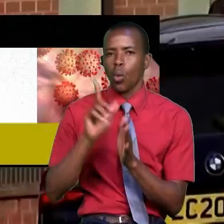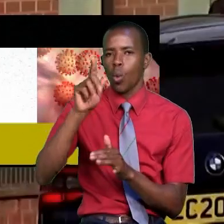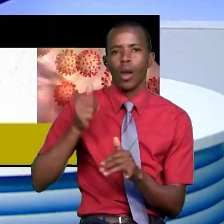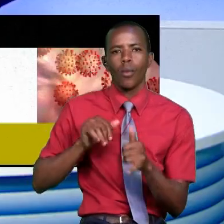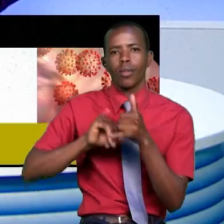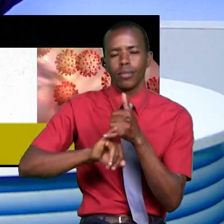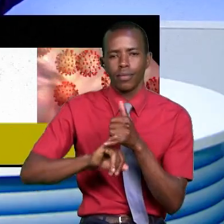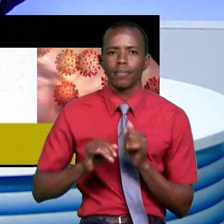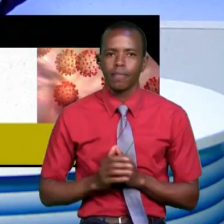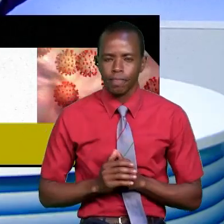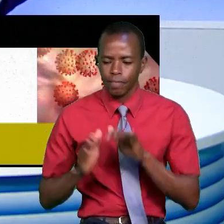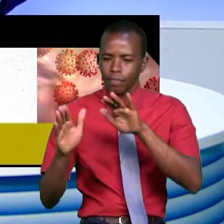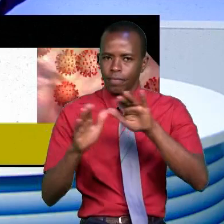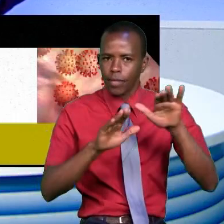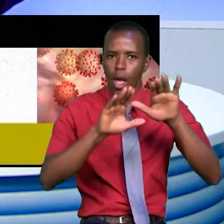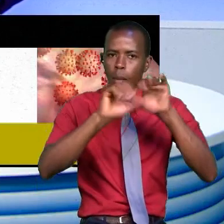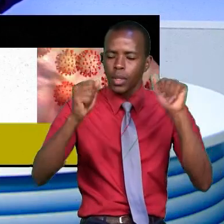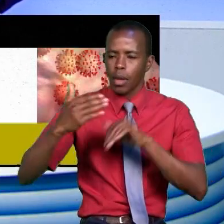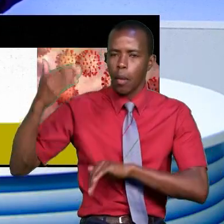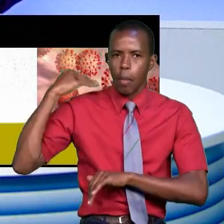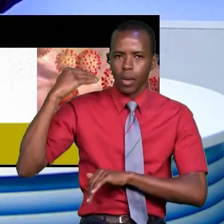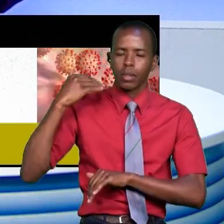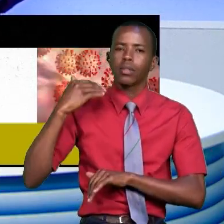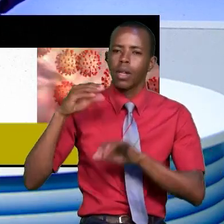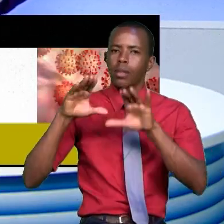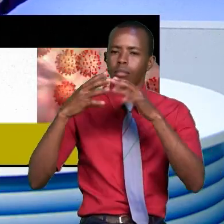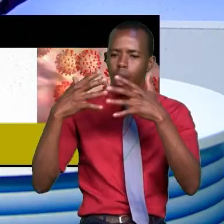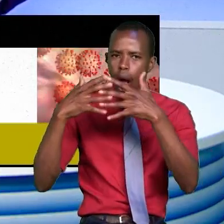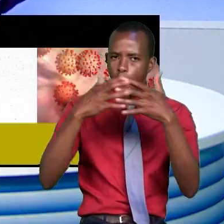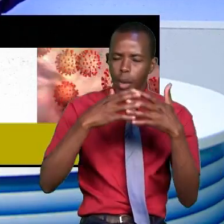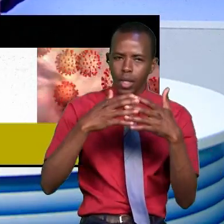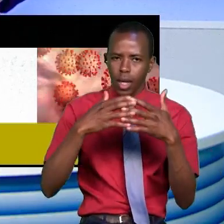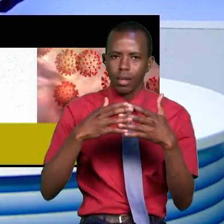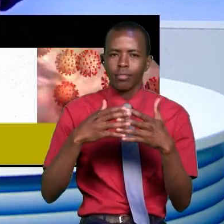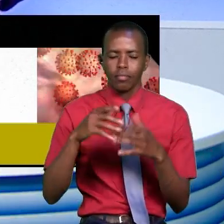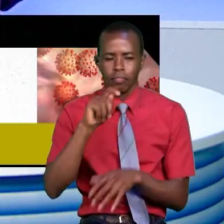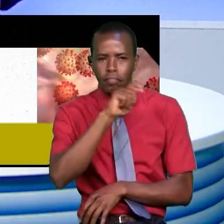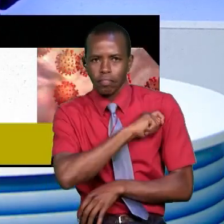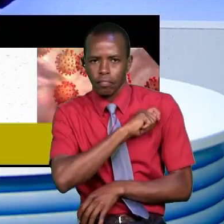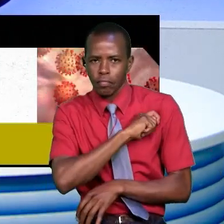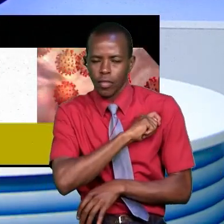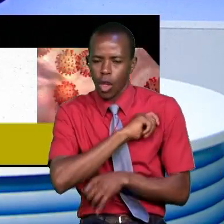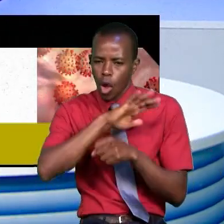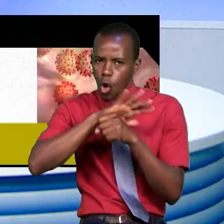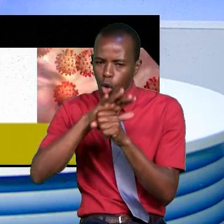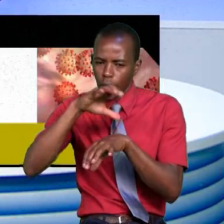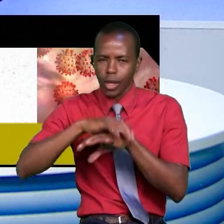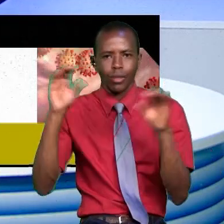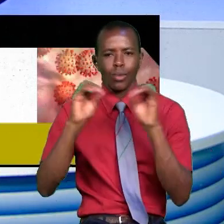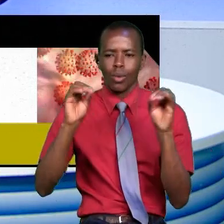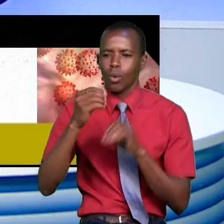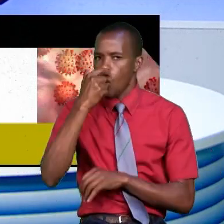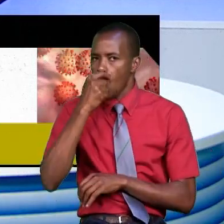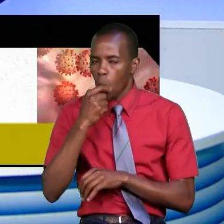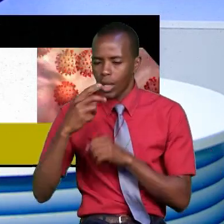Yeah. Rais wa zamani wa Marekani Bill Clinton anatibiwa California kwa maambukizi ambayo si corona. Bwana Clinton mwenye umri